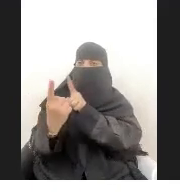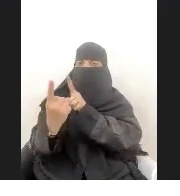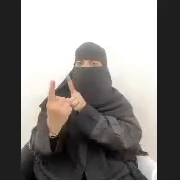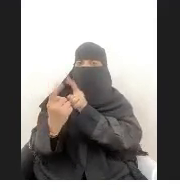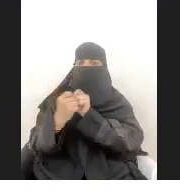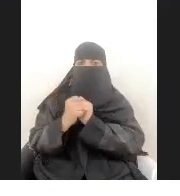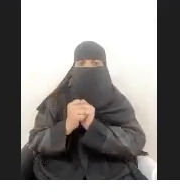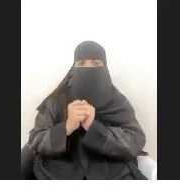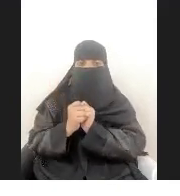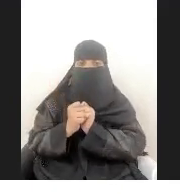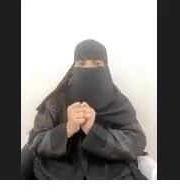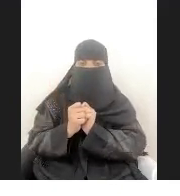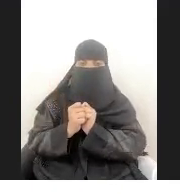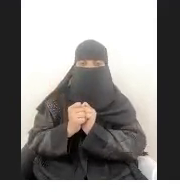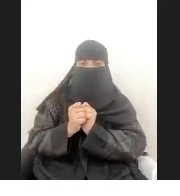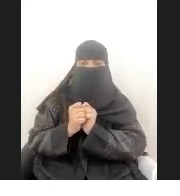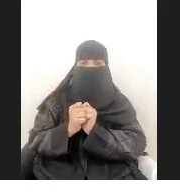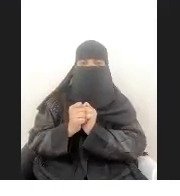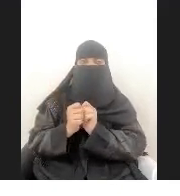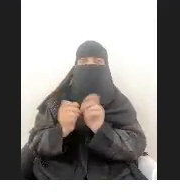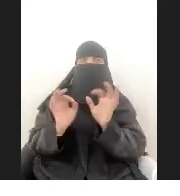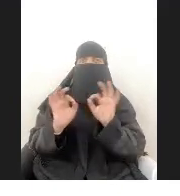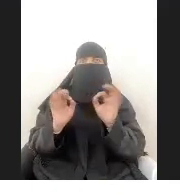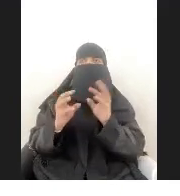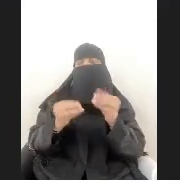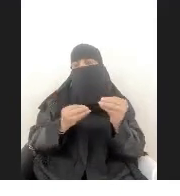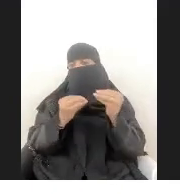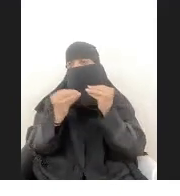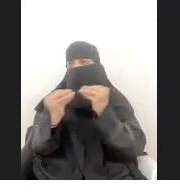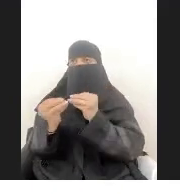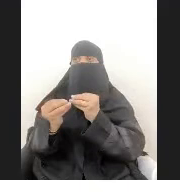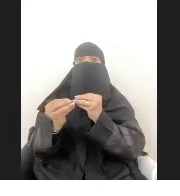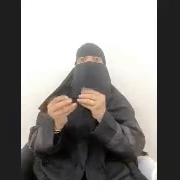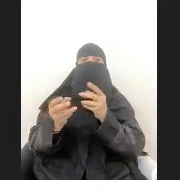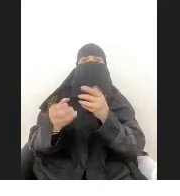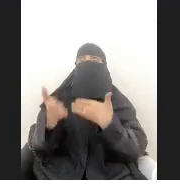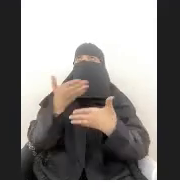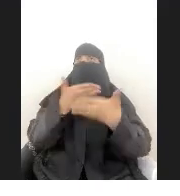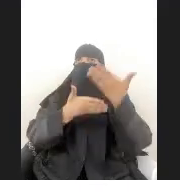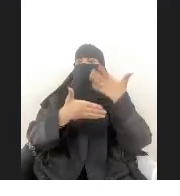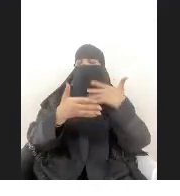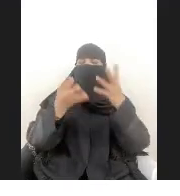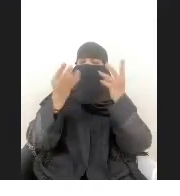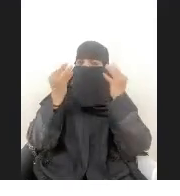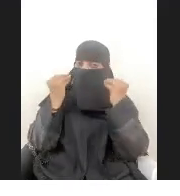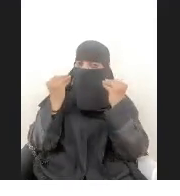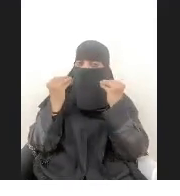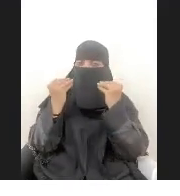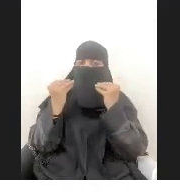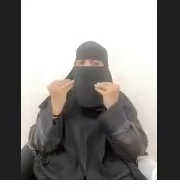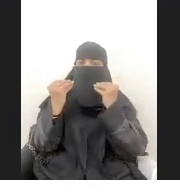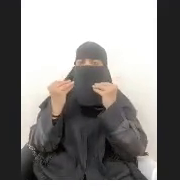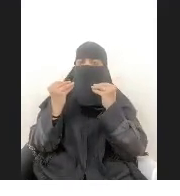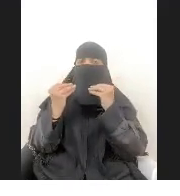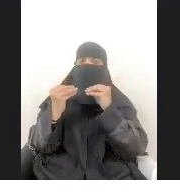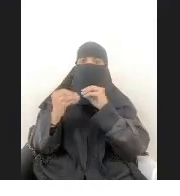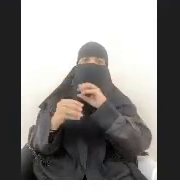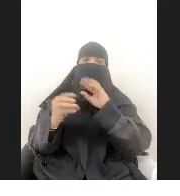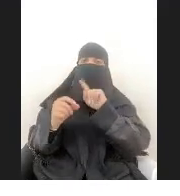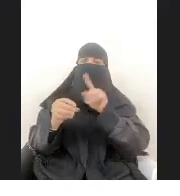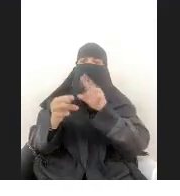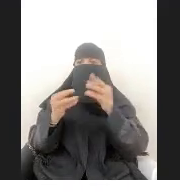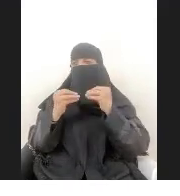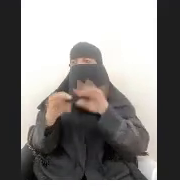هم يعملوا برزنتيشن لشغلهم، إنكم تعطوهم تغذية راجعة عن شغلهم. لا تضيعوا في